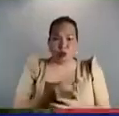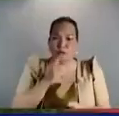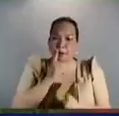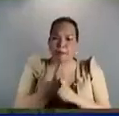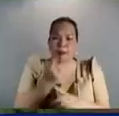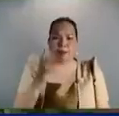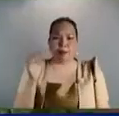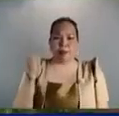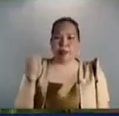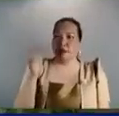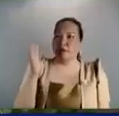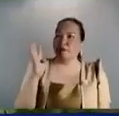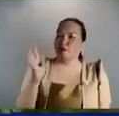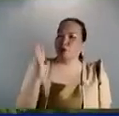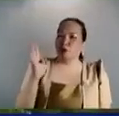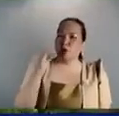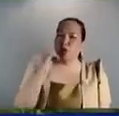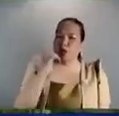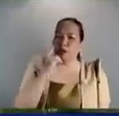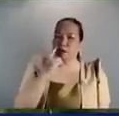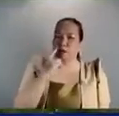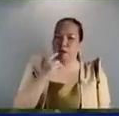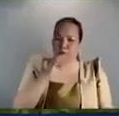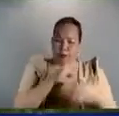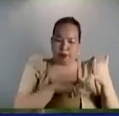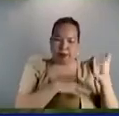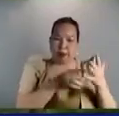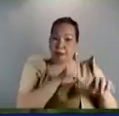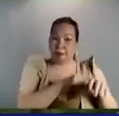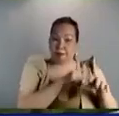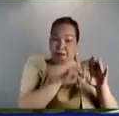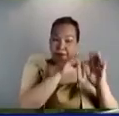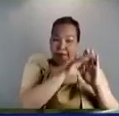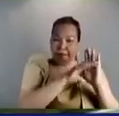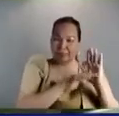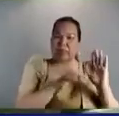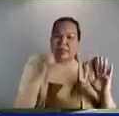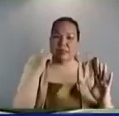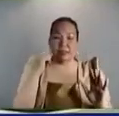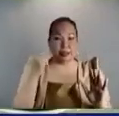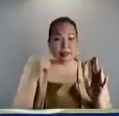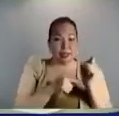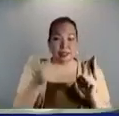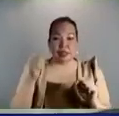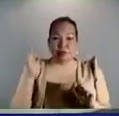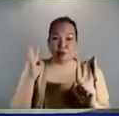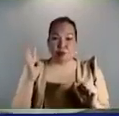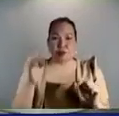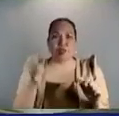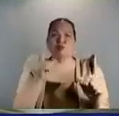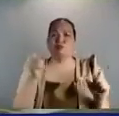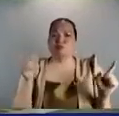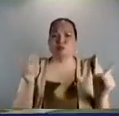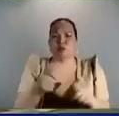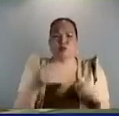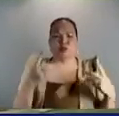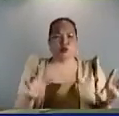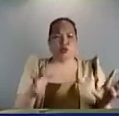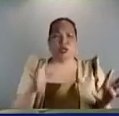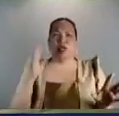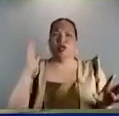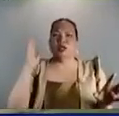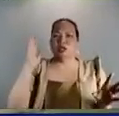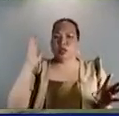diba? Nakita sa ating calendar na expected schedule. 10:40, pero maikli lang yung seremonya na yan. No? Tapos ang alam natin,